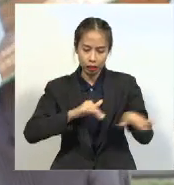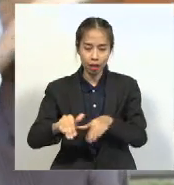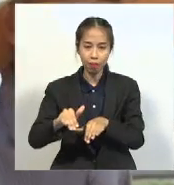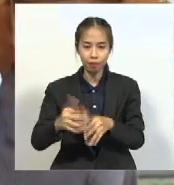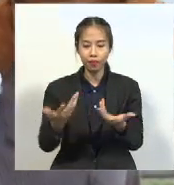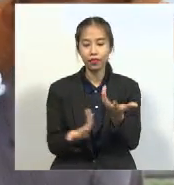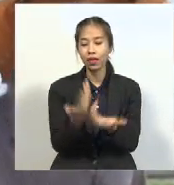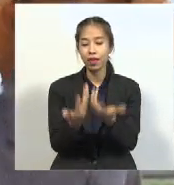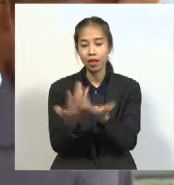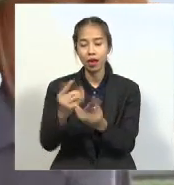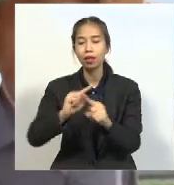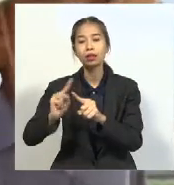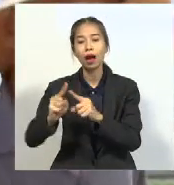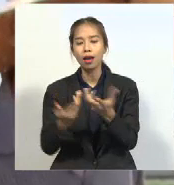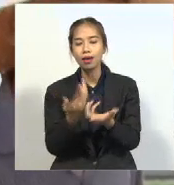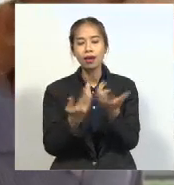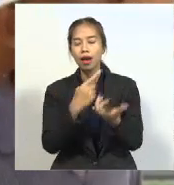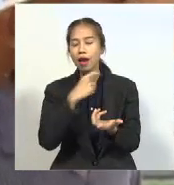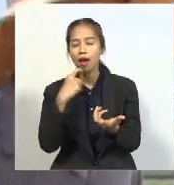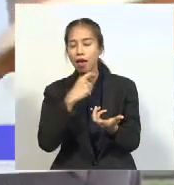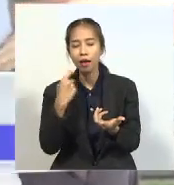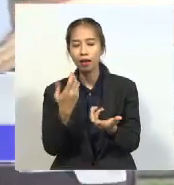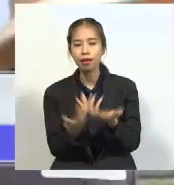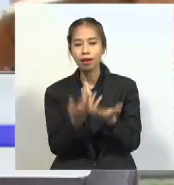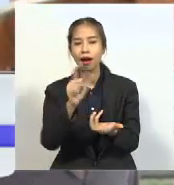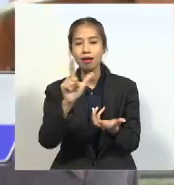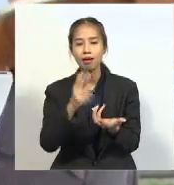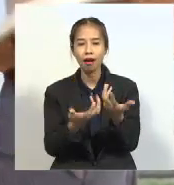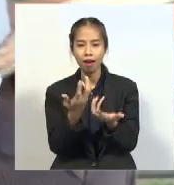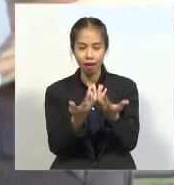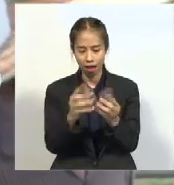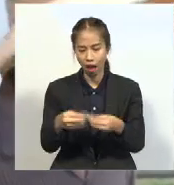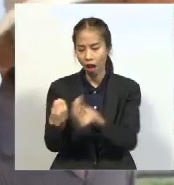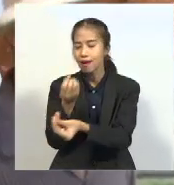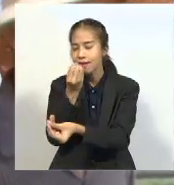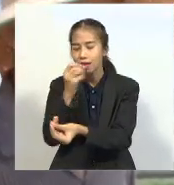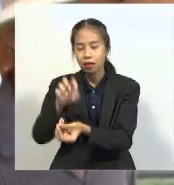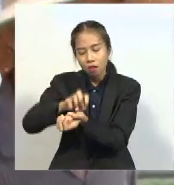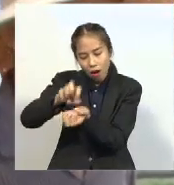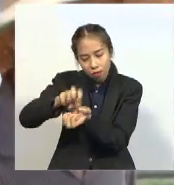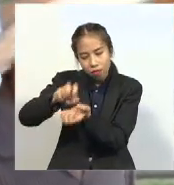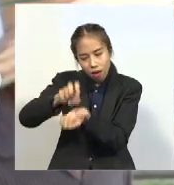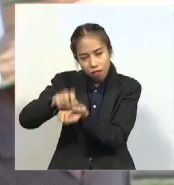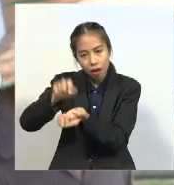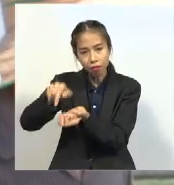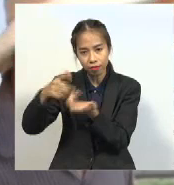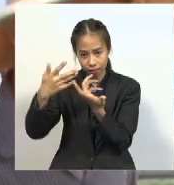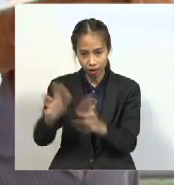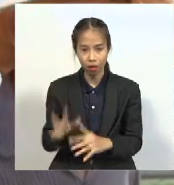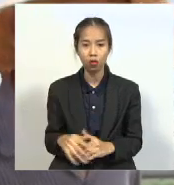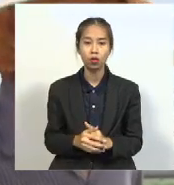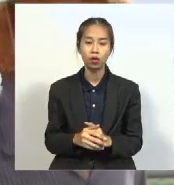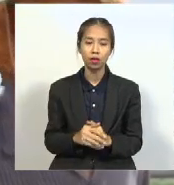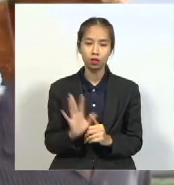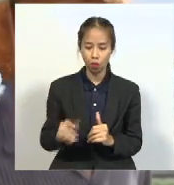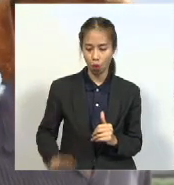หญ้านะครับหญ้าแห้งนะครับว่าโคกระบือจะใช้อาหารหยาบเป็นหลักนะครับและส่วนในส่วนของอาหารข้นของโคกระบือและอ